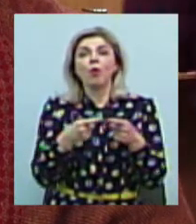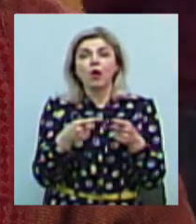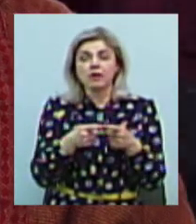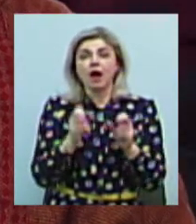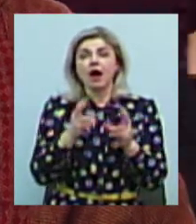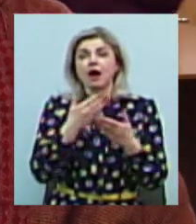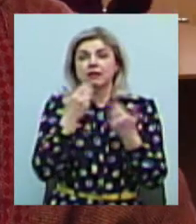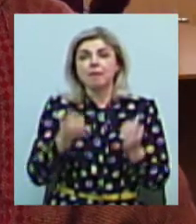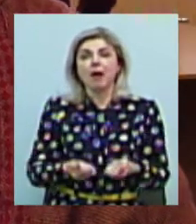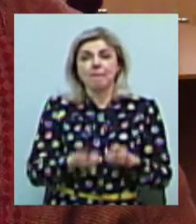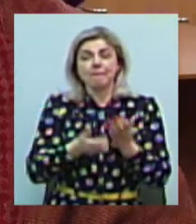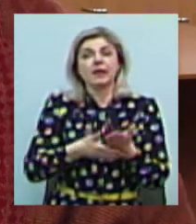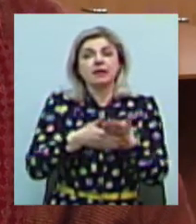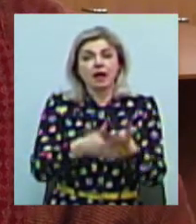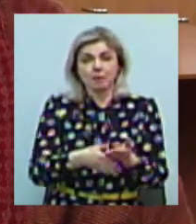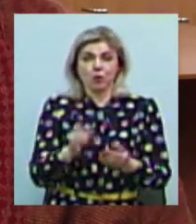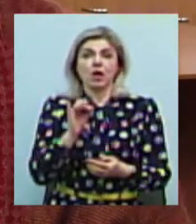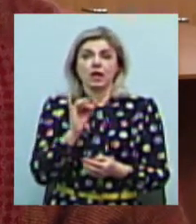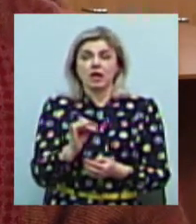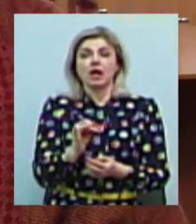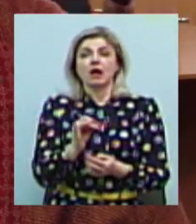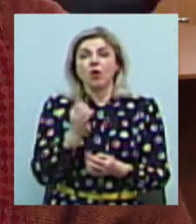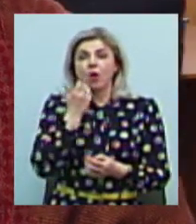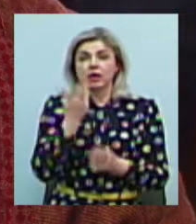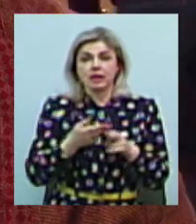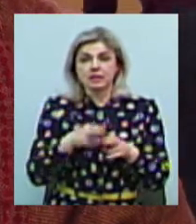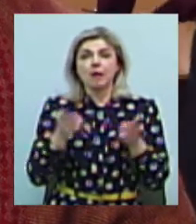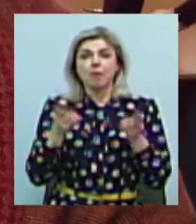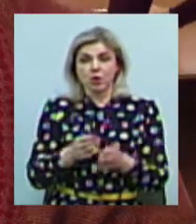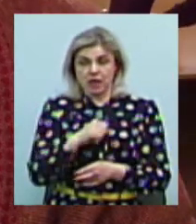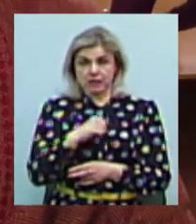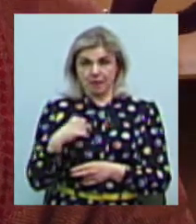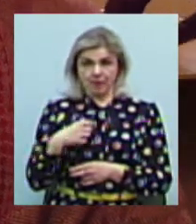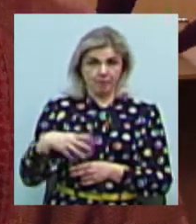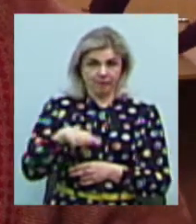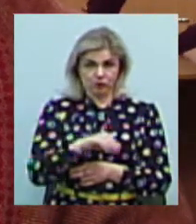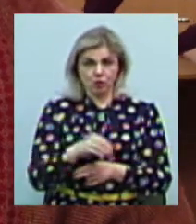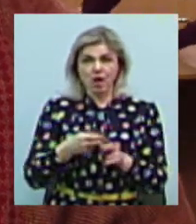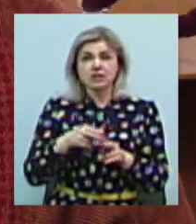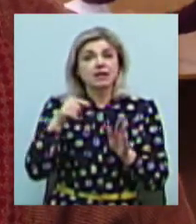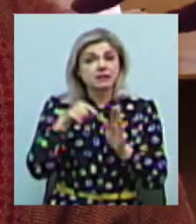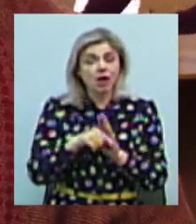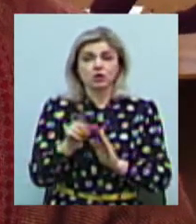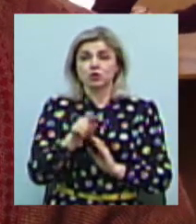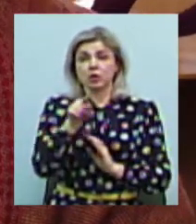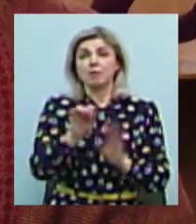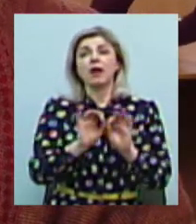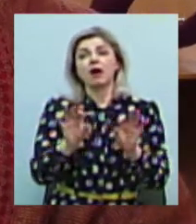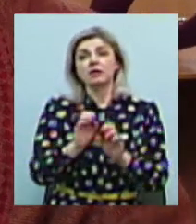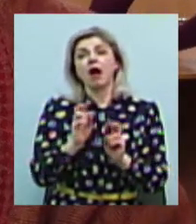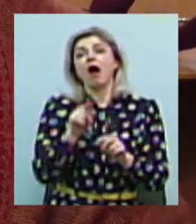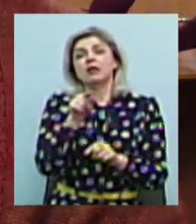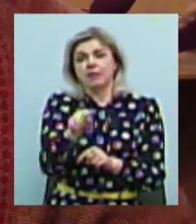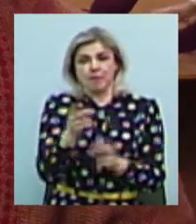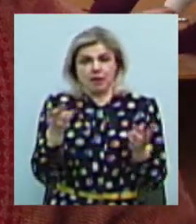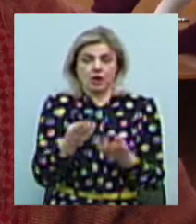немає підтримки для того, щоб допомогти, підтримати, коли це потрібно самим все. Ну, це значить, коли тобі розповідають, як тобі